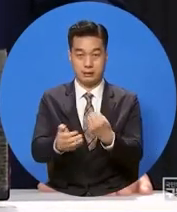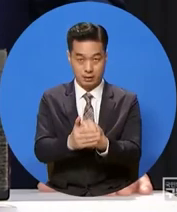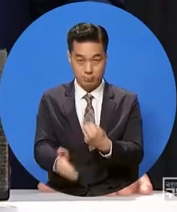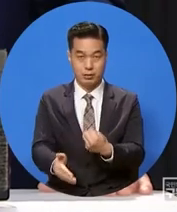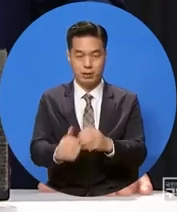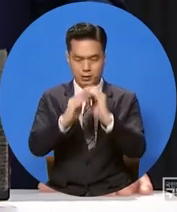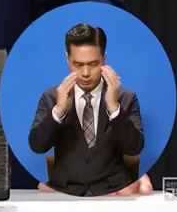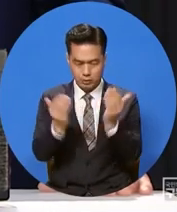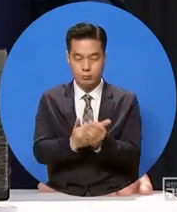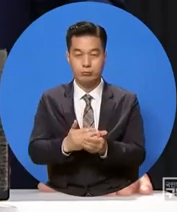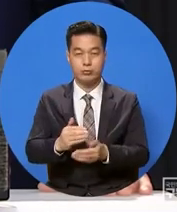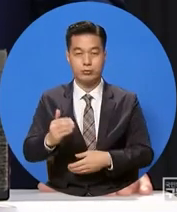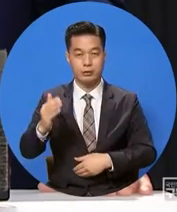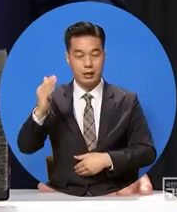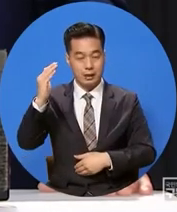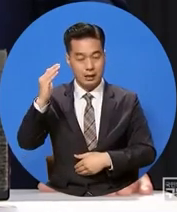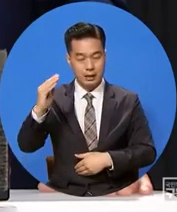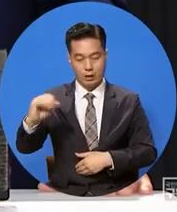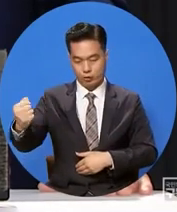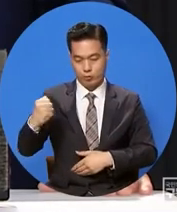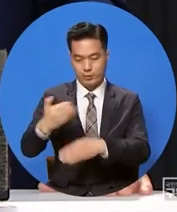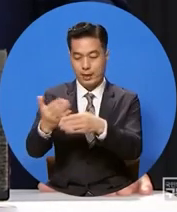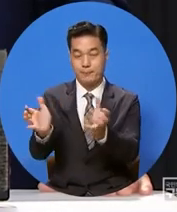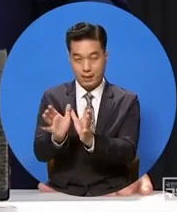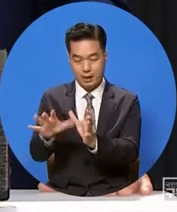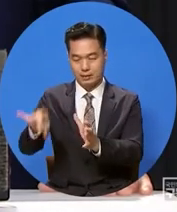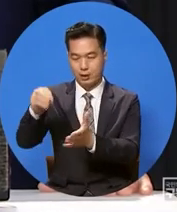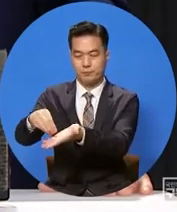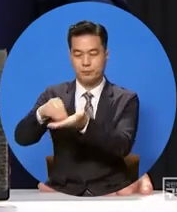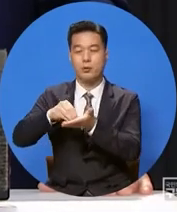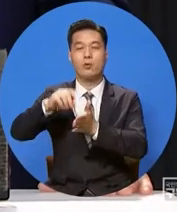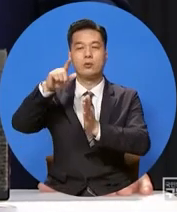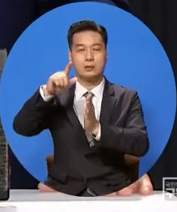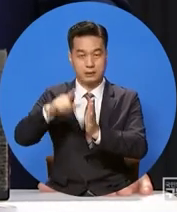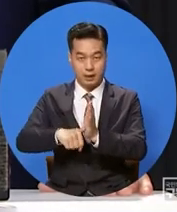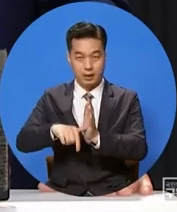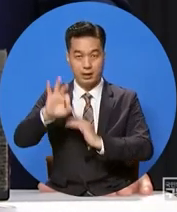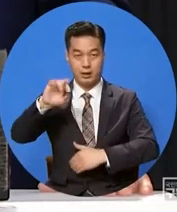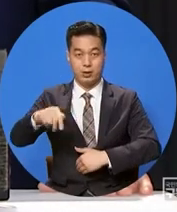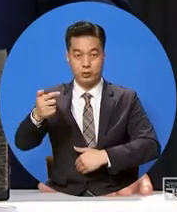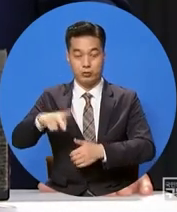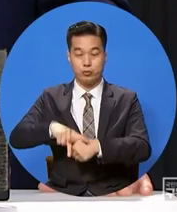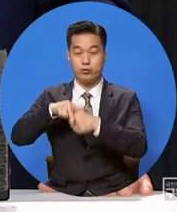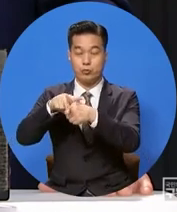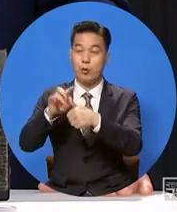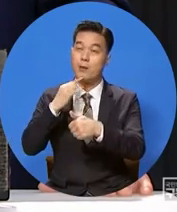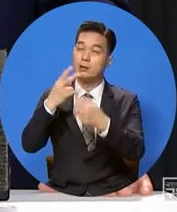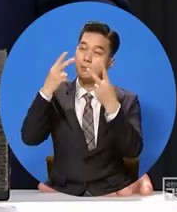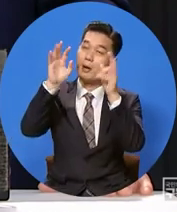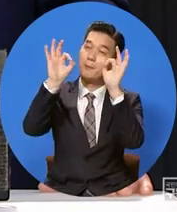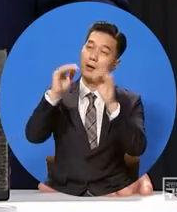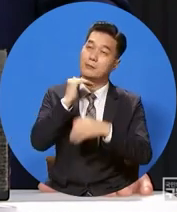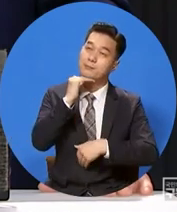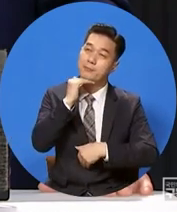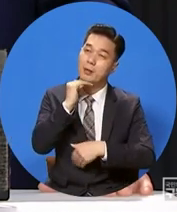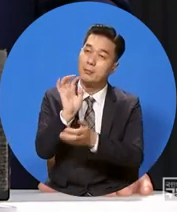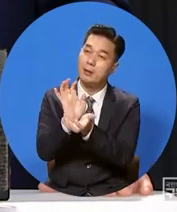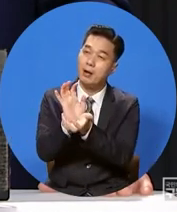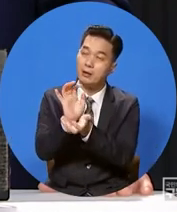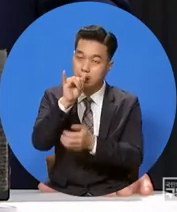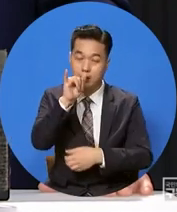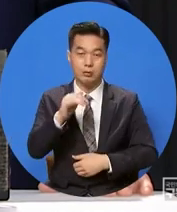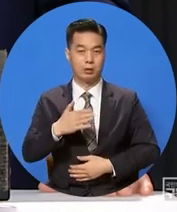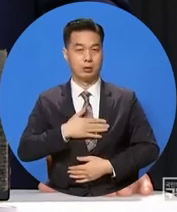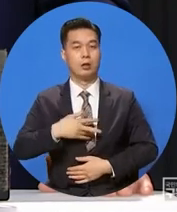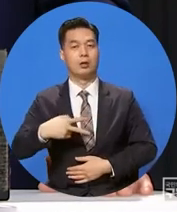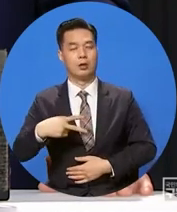참 우리 당에 많은 사람들이 처음 들어오실 때는 윤 후보만 유일하게 쳐다봤어요.